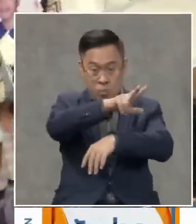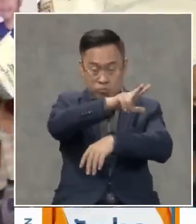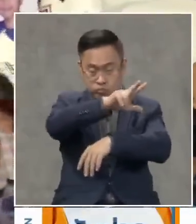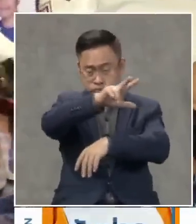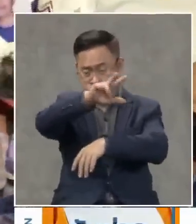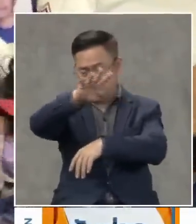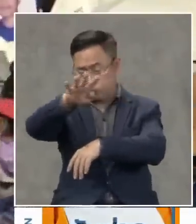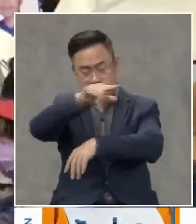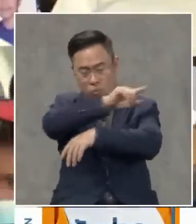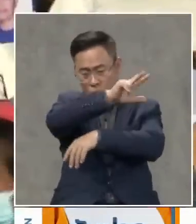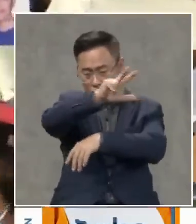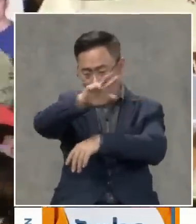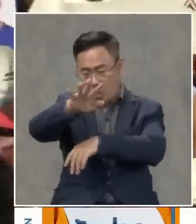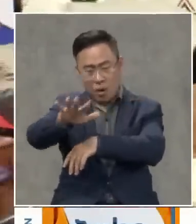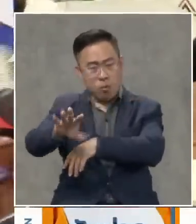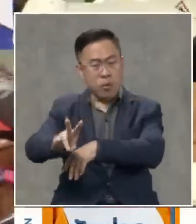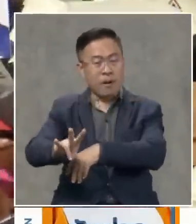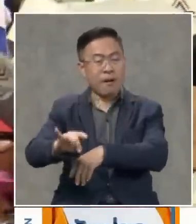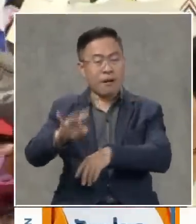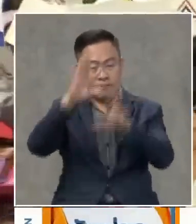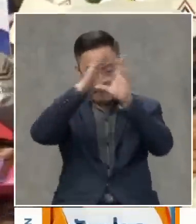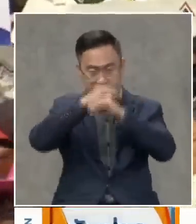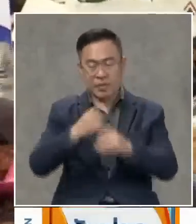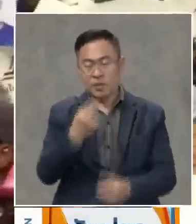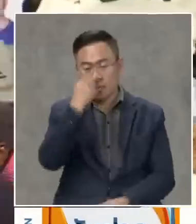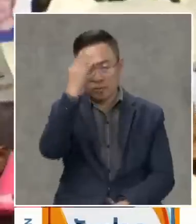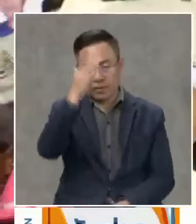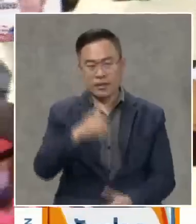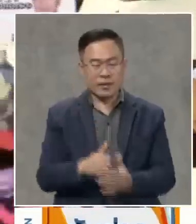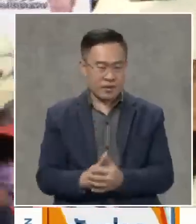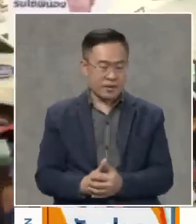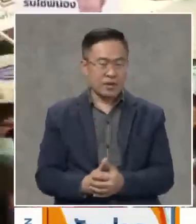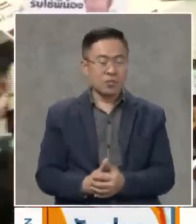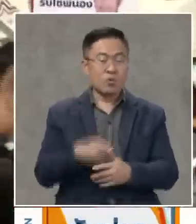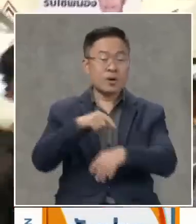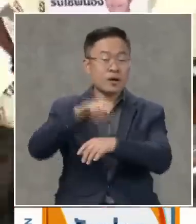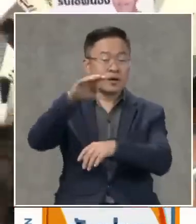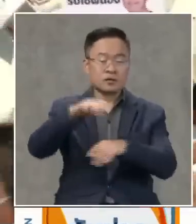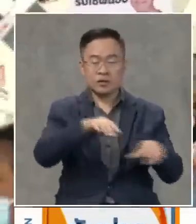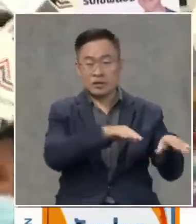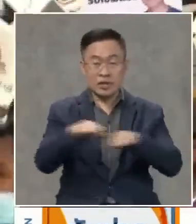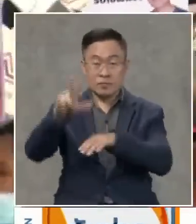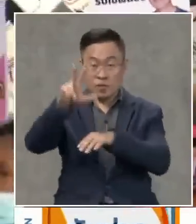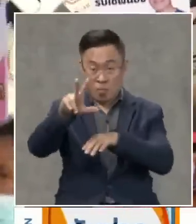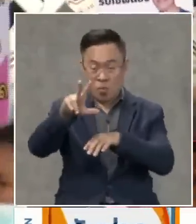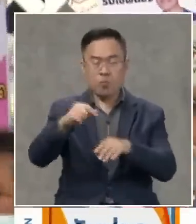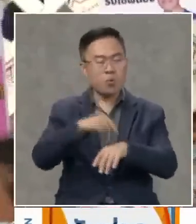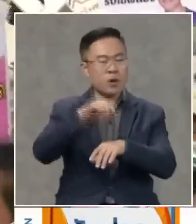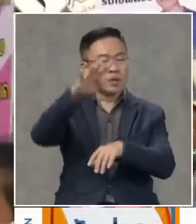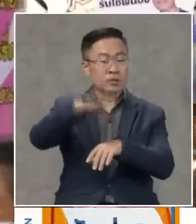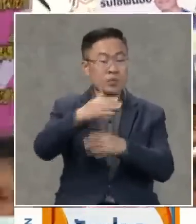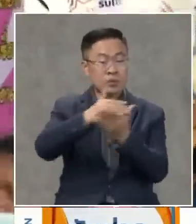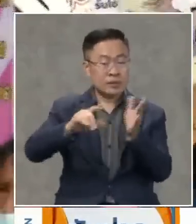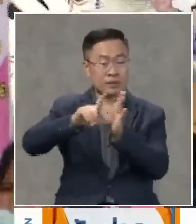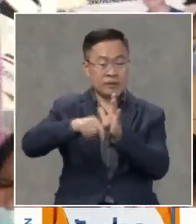าไฮไลท์เนี่ยก็เริ่มช่วงเวลาประมาณสี่โมงครึ่งคุณผู้ชมคะที่คุณเอกนัทพร้อมพันธ์เลขาธิการพรรคขึ้นเวทีปราศัยเป็นคนแรก